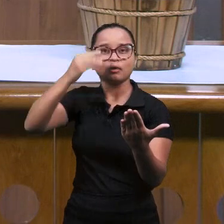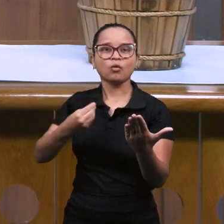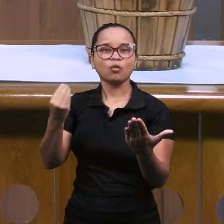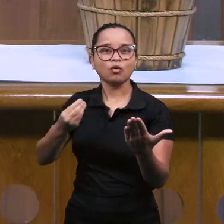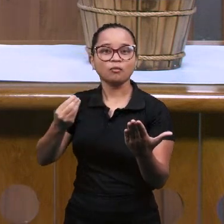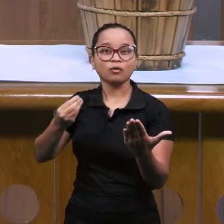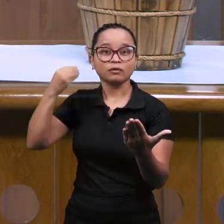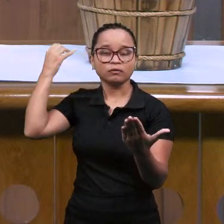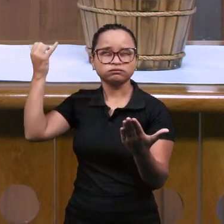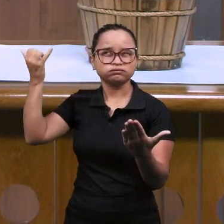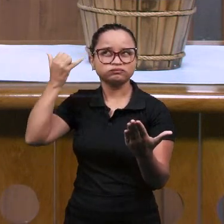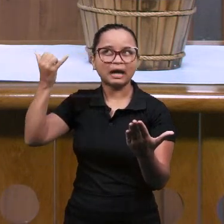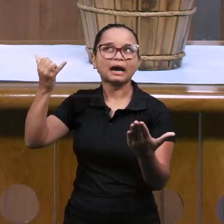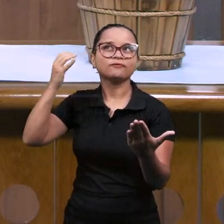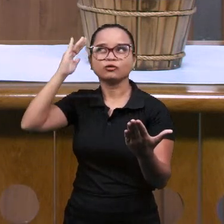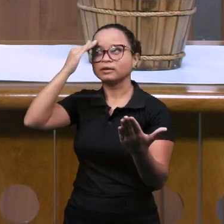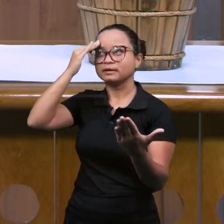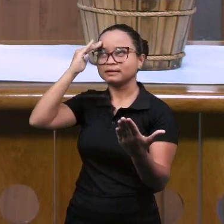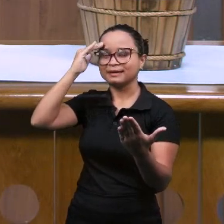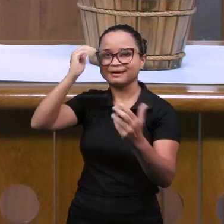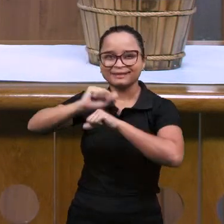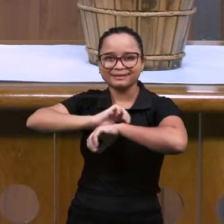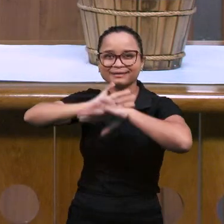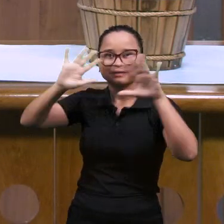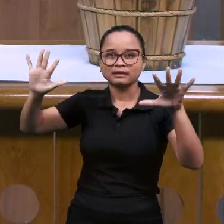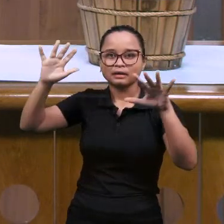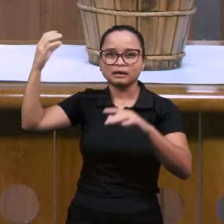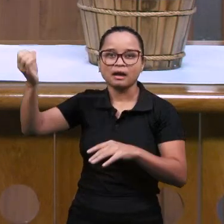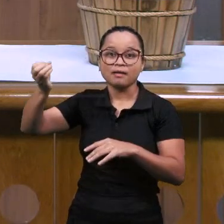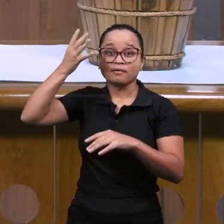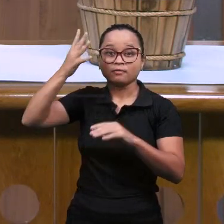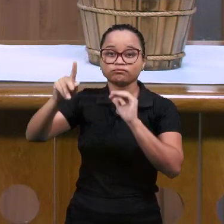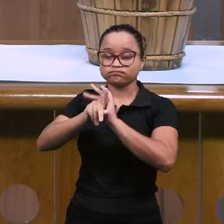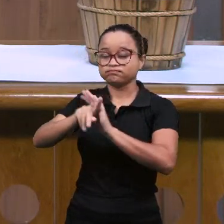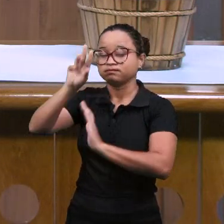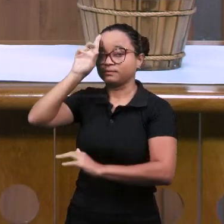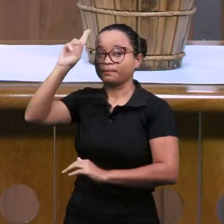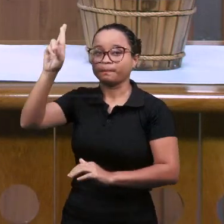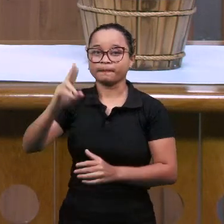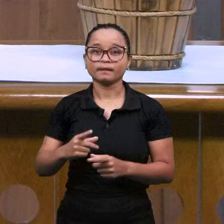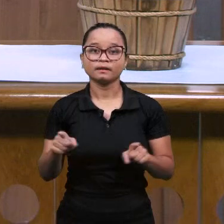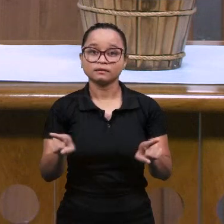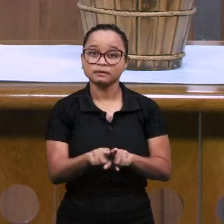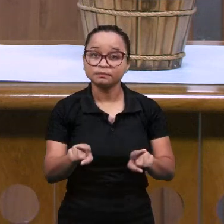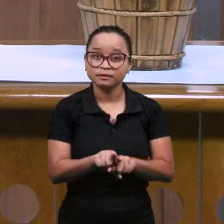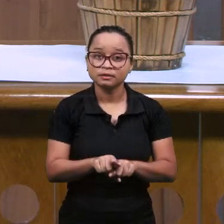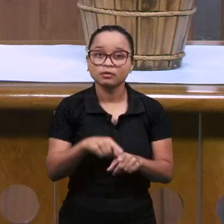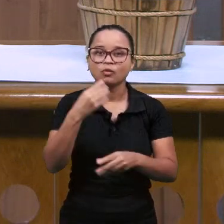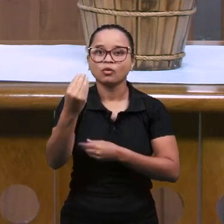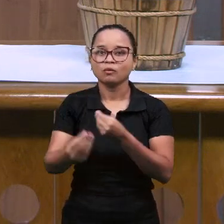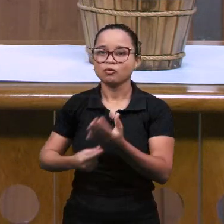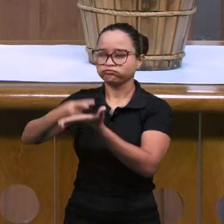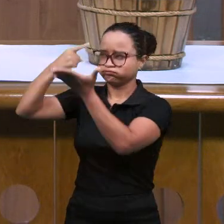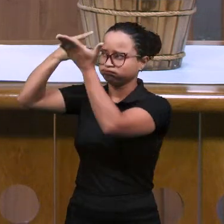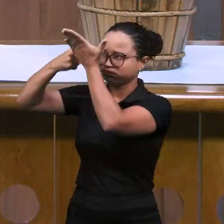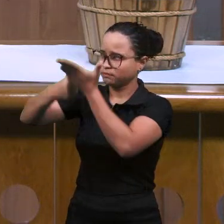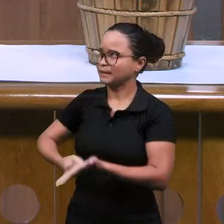orientations et ce qu'ils vont faire est comme un engagement